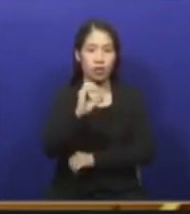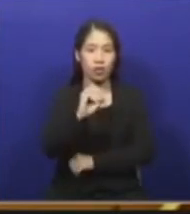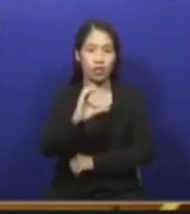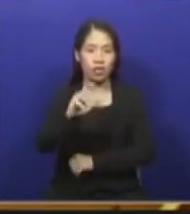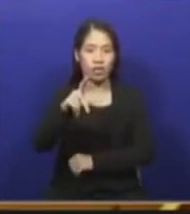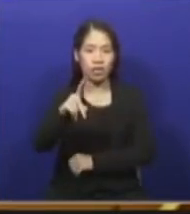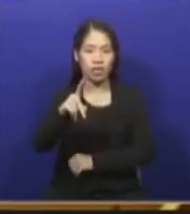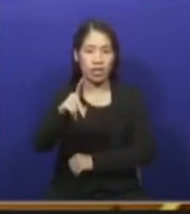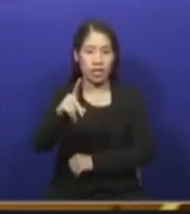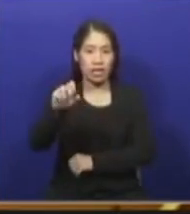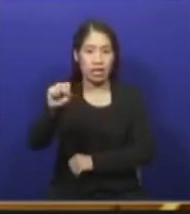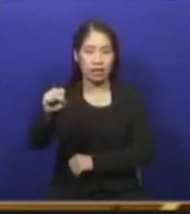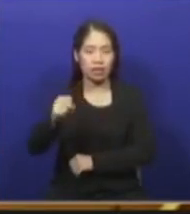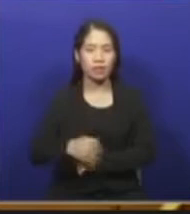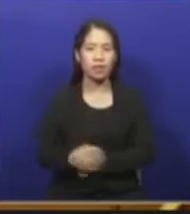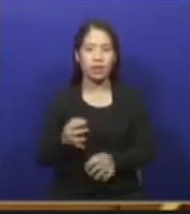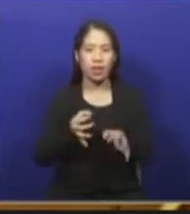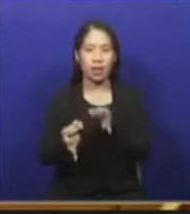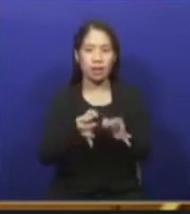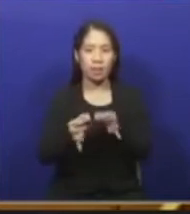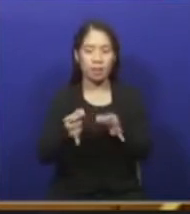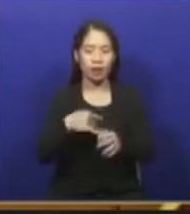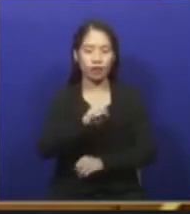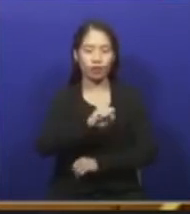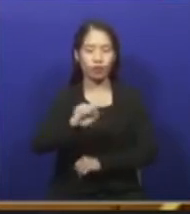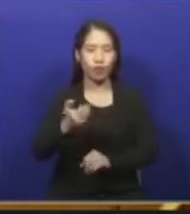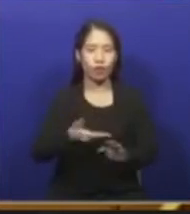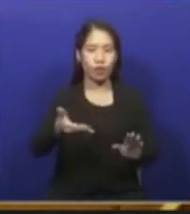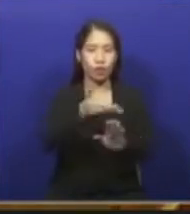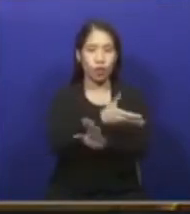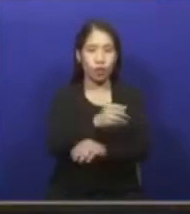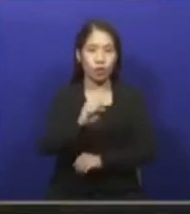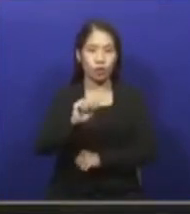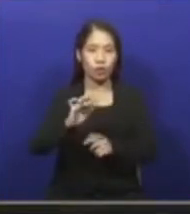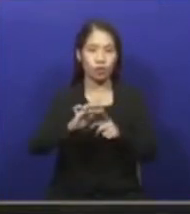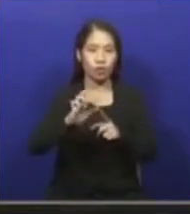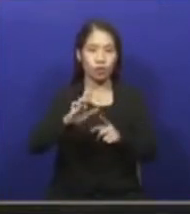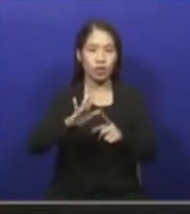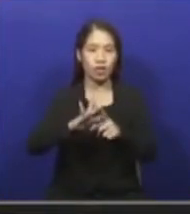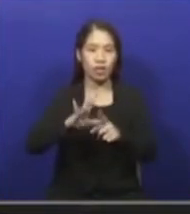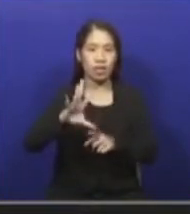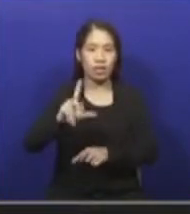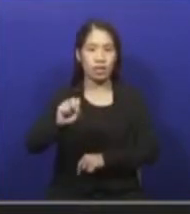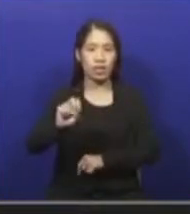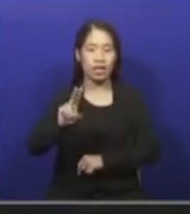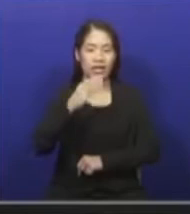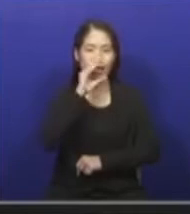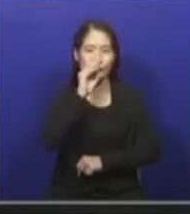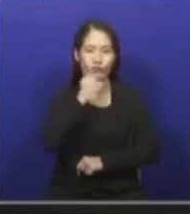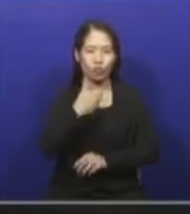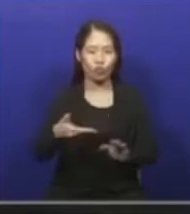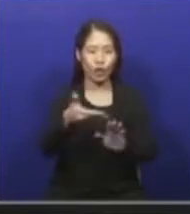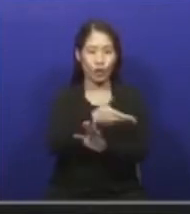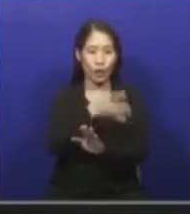านประธานจากการอภิปรายของเพื่อนสมาชิกก่อนหน้าผมคุณสุรเชษฐ์ประวินวงศ์วุฒิที่ได้ลุกขึ้นกล่าวคำอภิปรายไปก่อนหน้